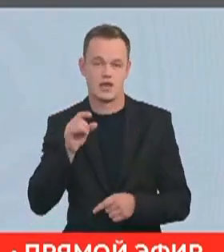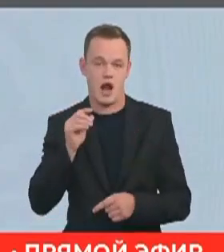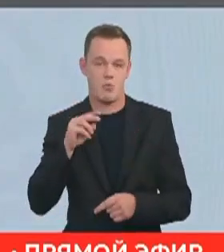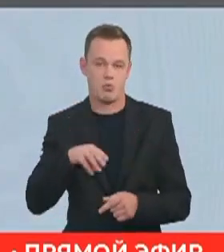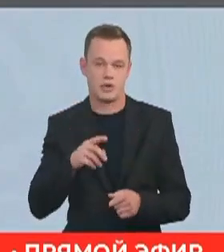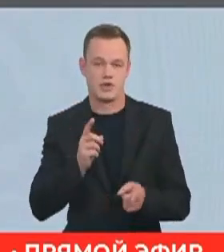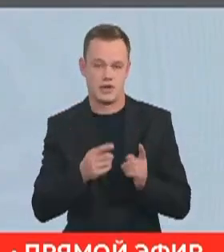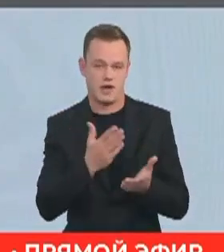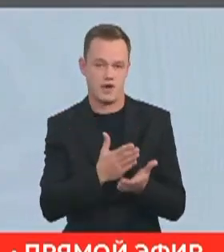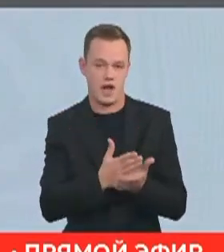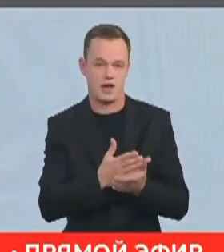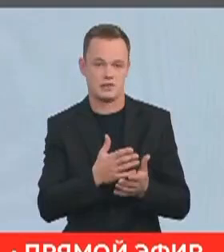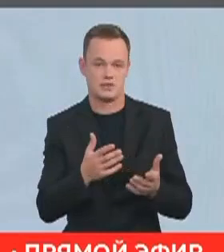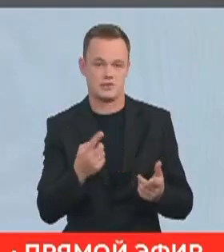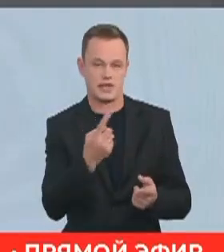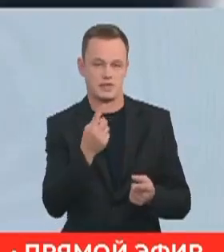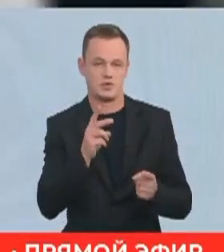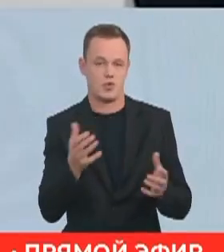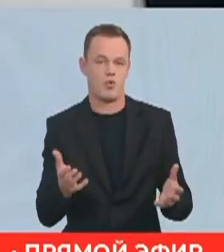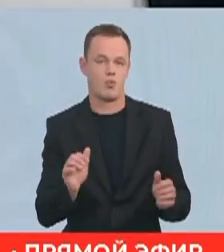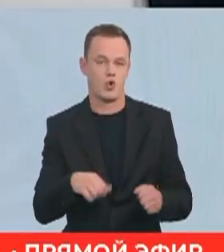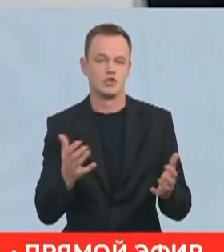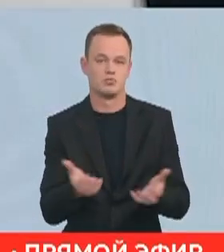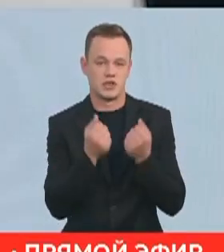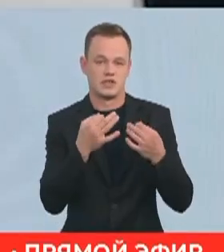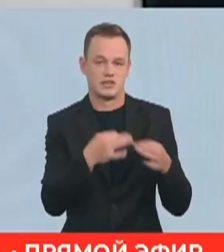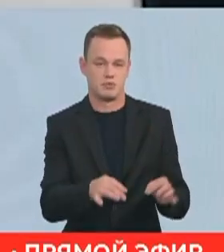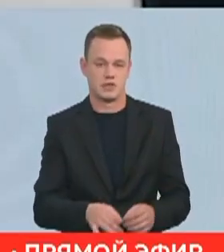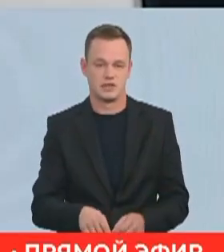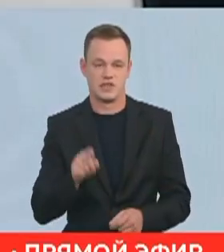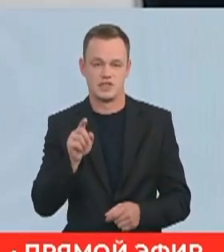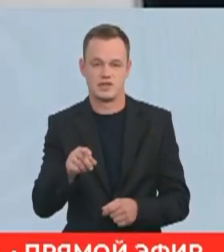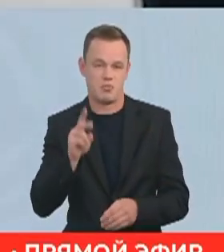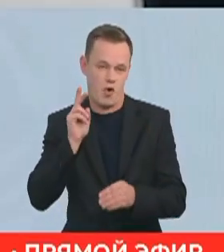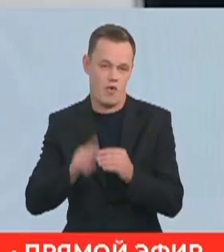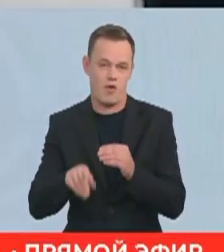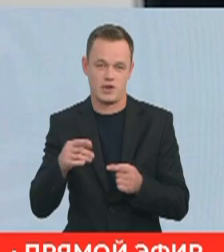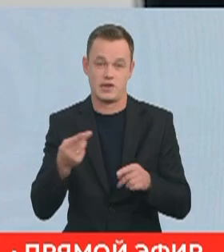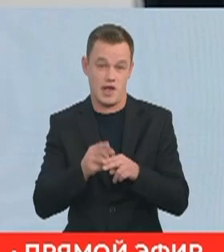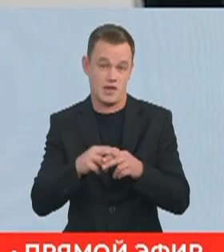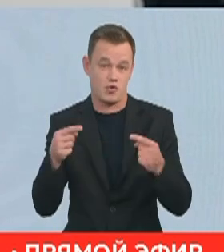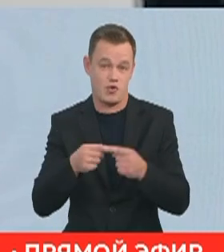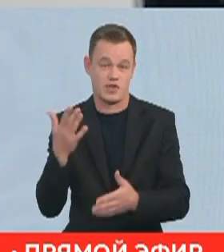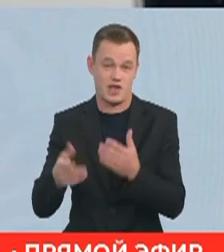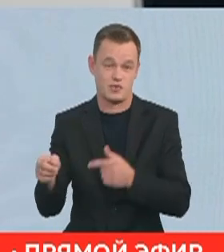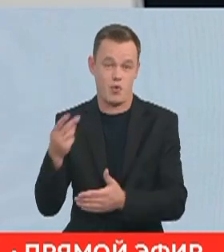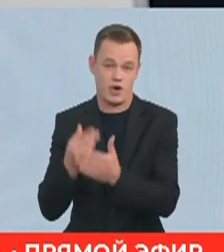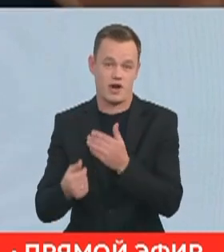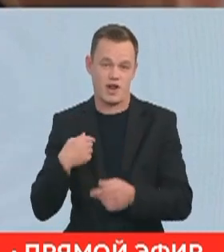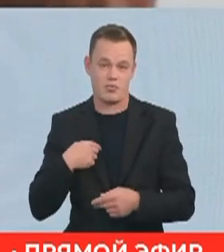является единственным, кто может спасти демократию. Тебе кранты! Это точно. Если он проиграет, мне